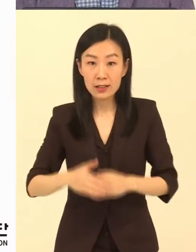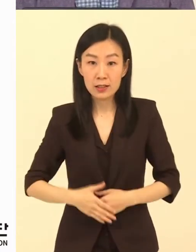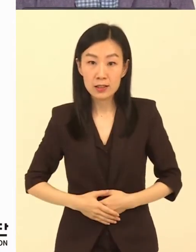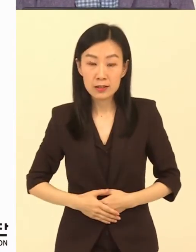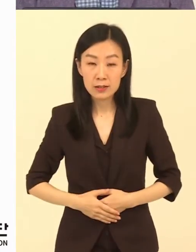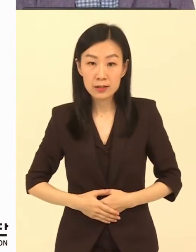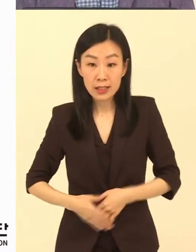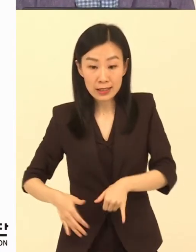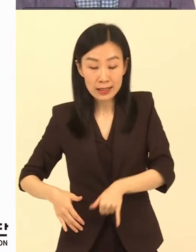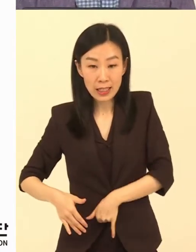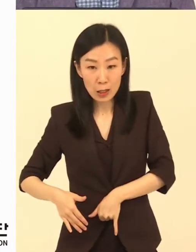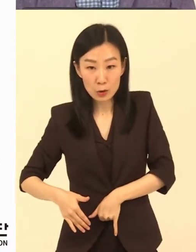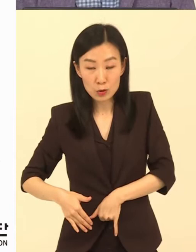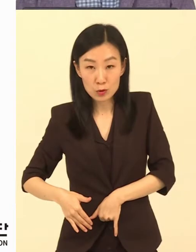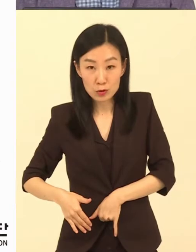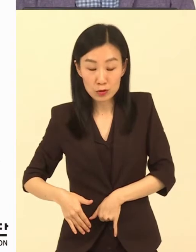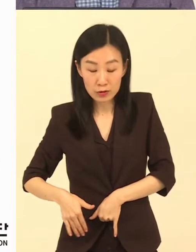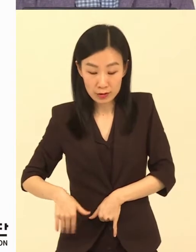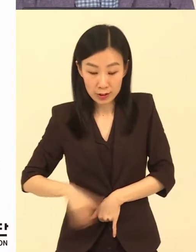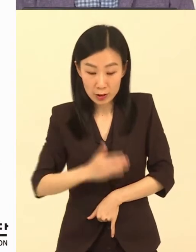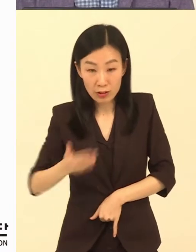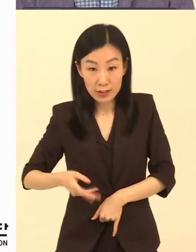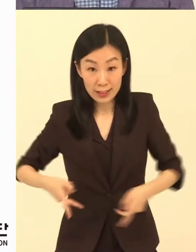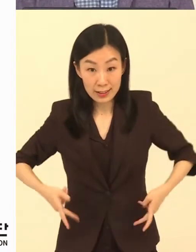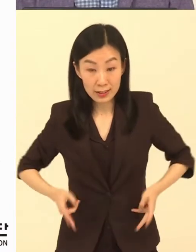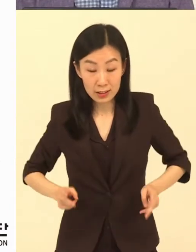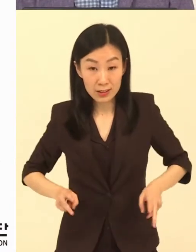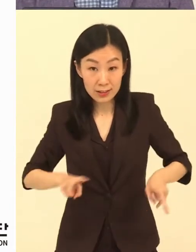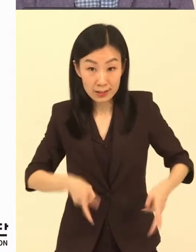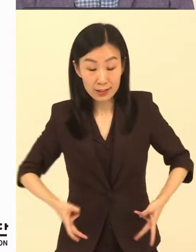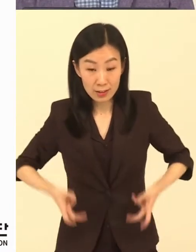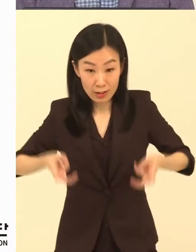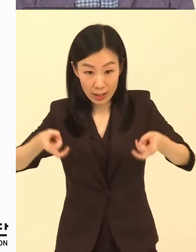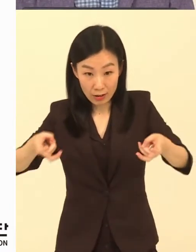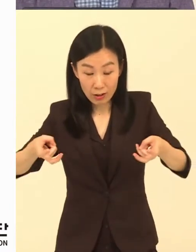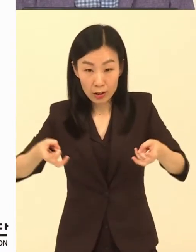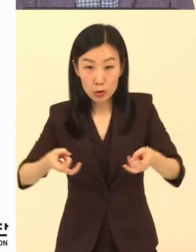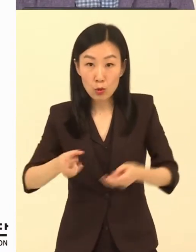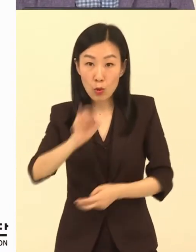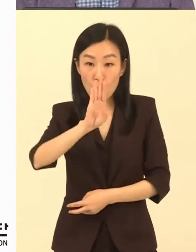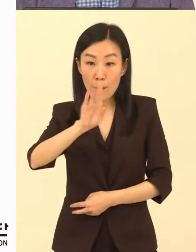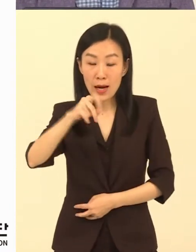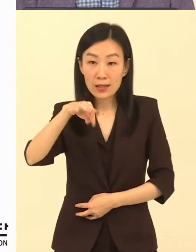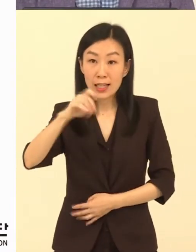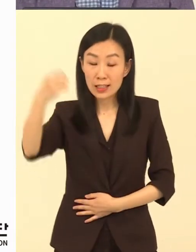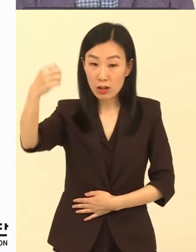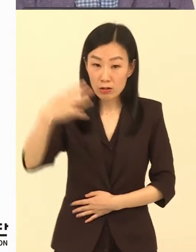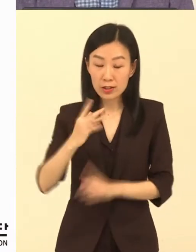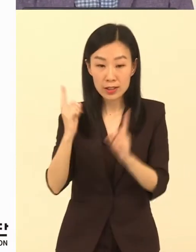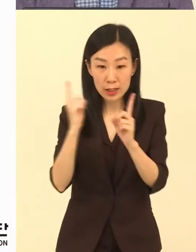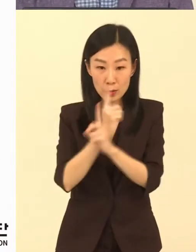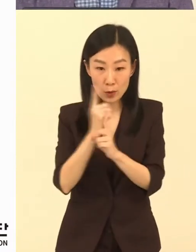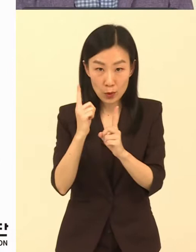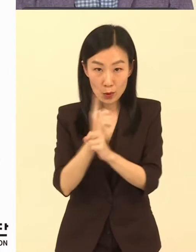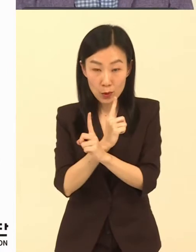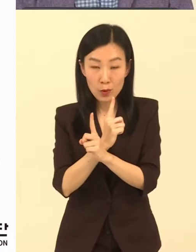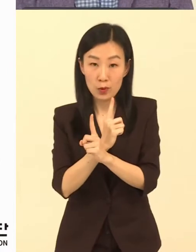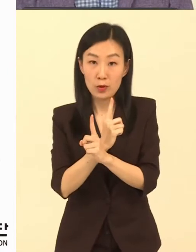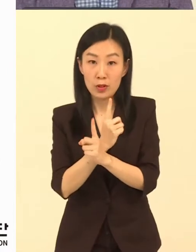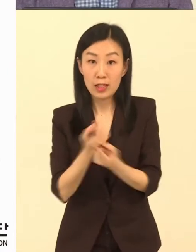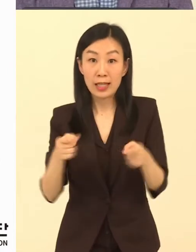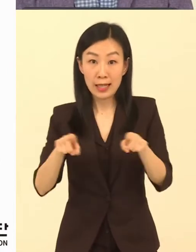절제술 혹은 항암 화학요법, 방사선 치료 등을 단독 또는 병행으로 시행하게